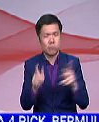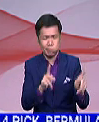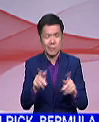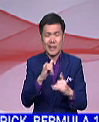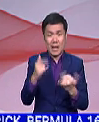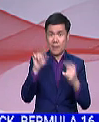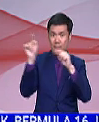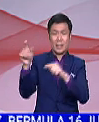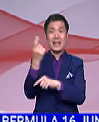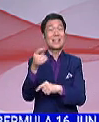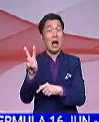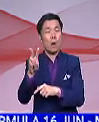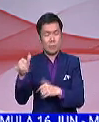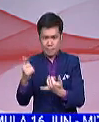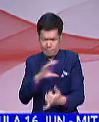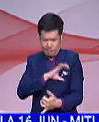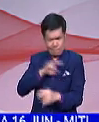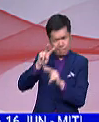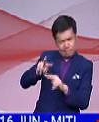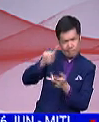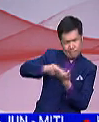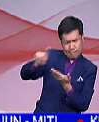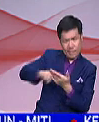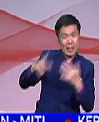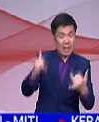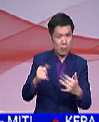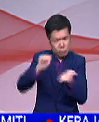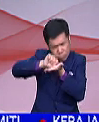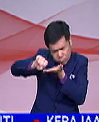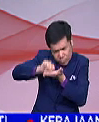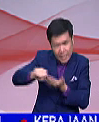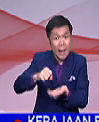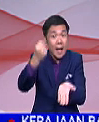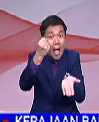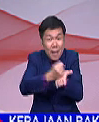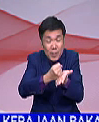Daerah Tawau untuk tindakan lanjut. Kes disiasat di bawah Akta Immigration